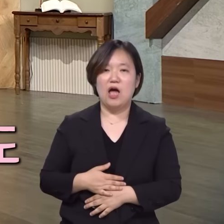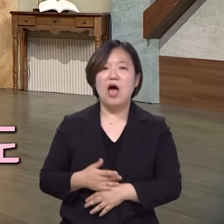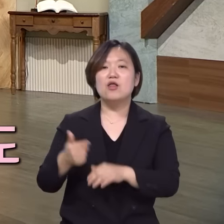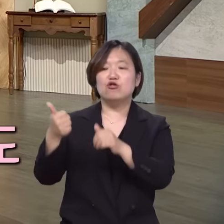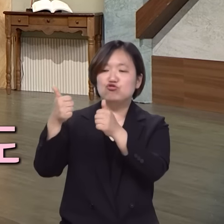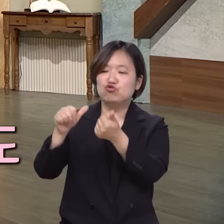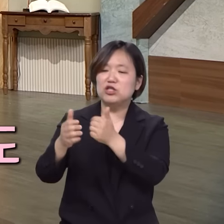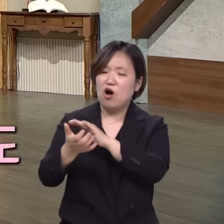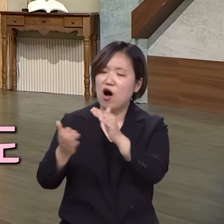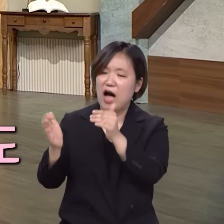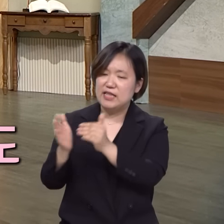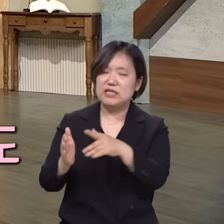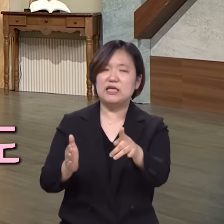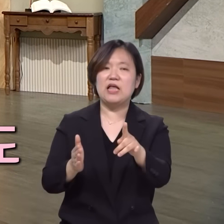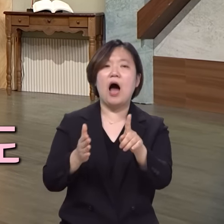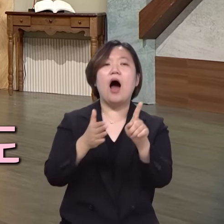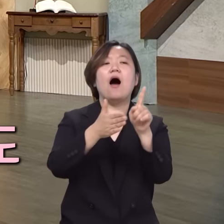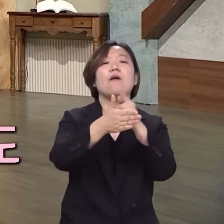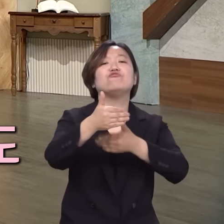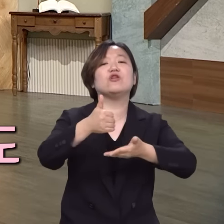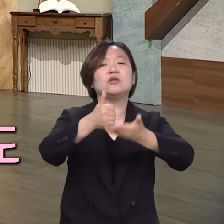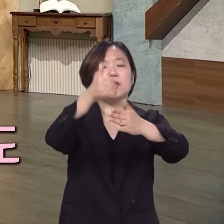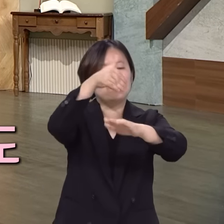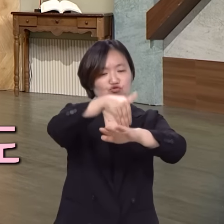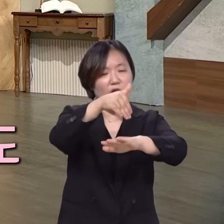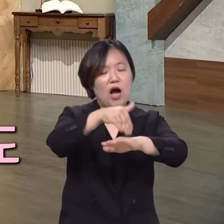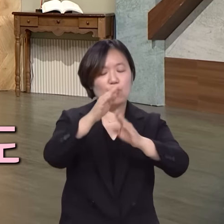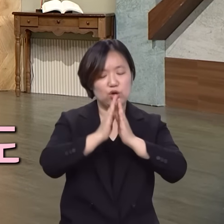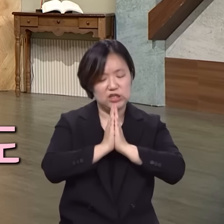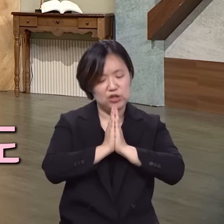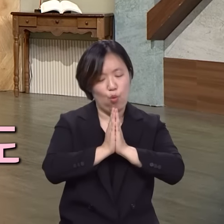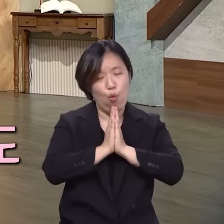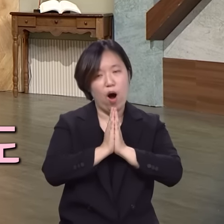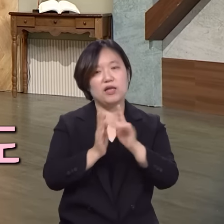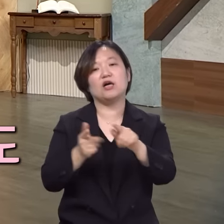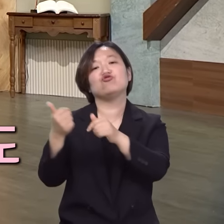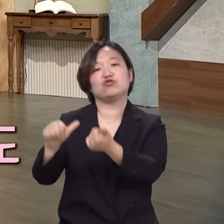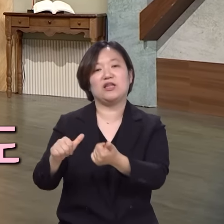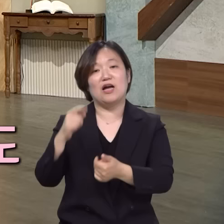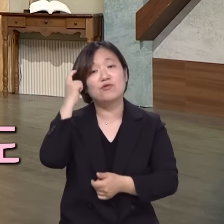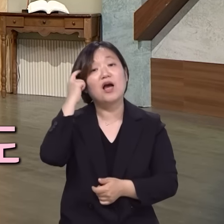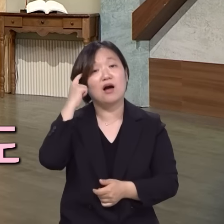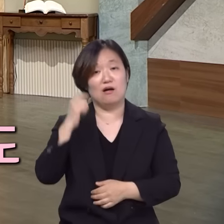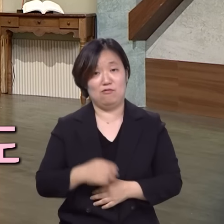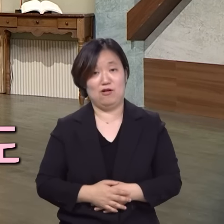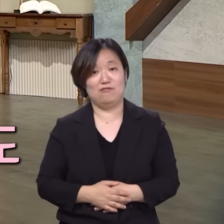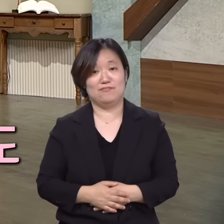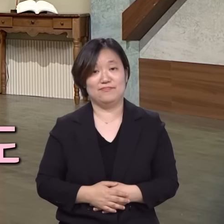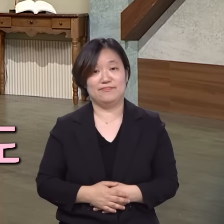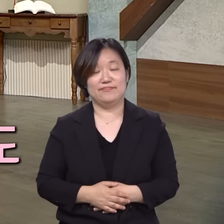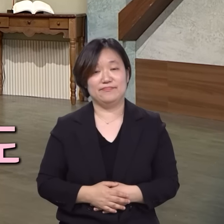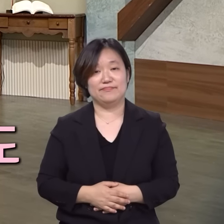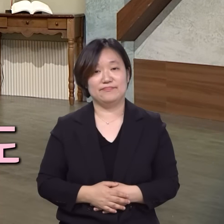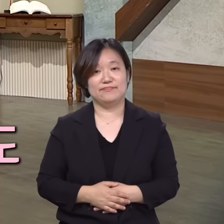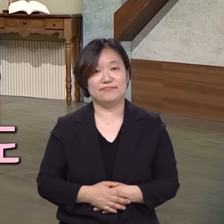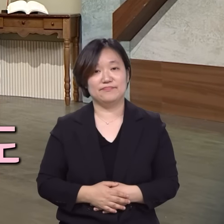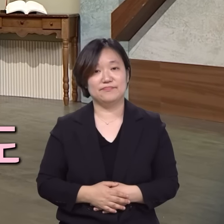부처님께 기도하겠다 수행하다 죽겠다 여러분